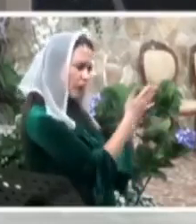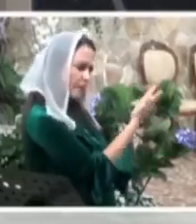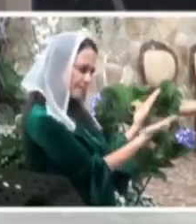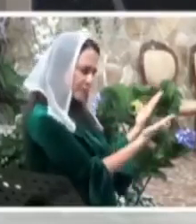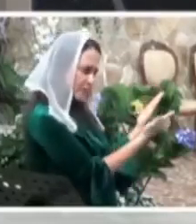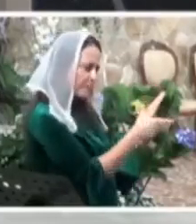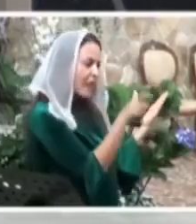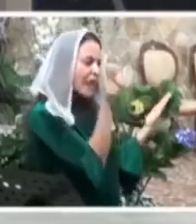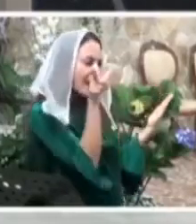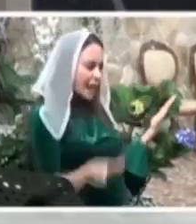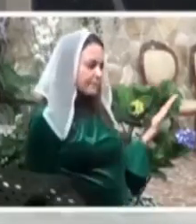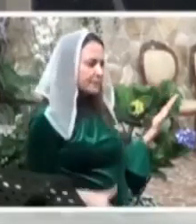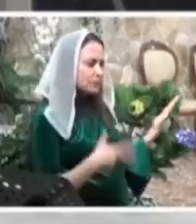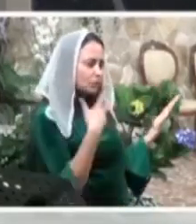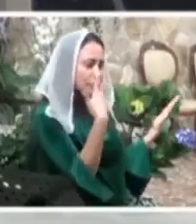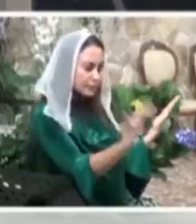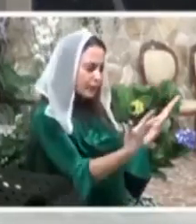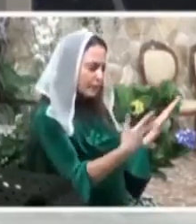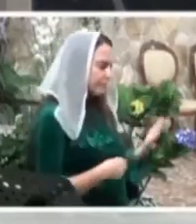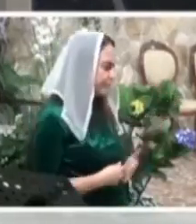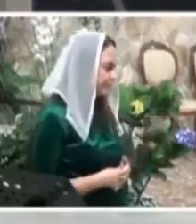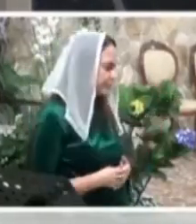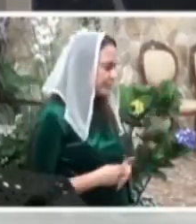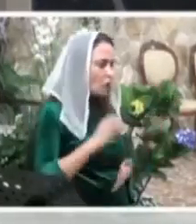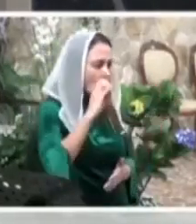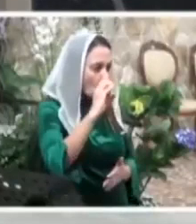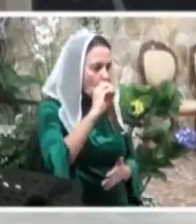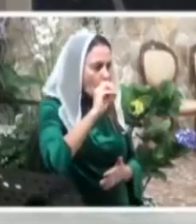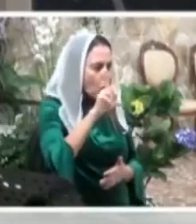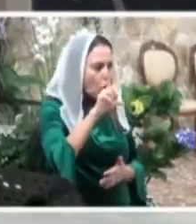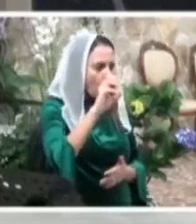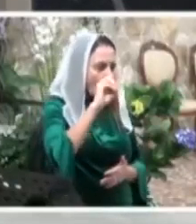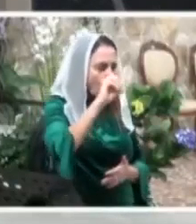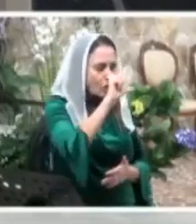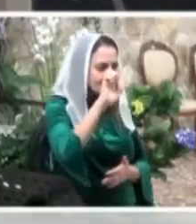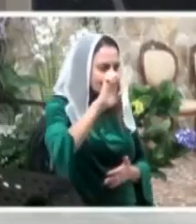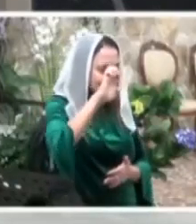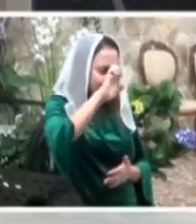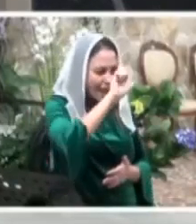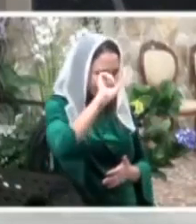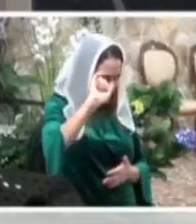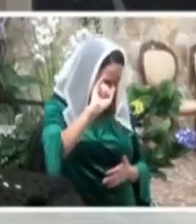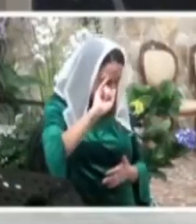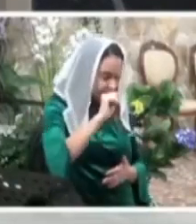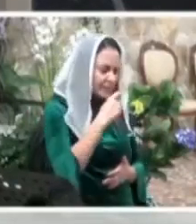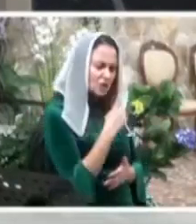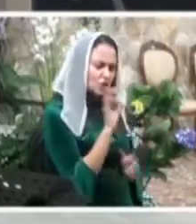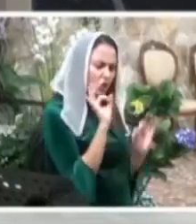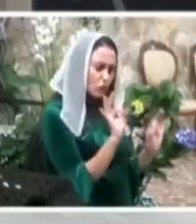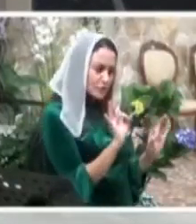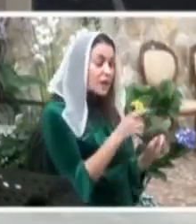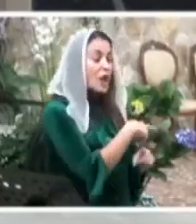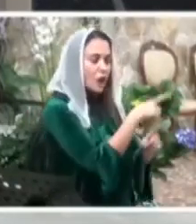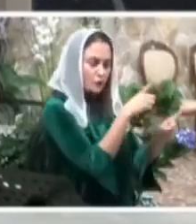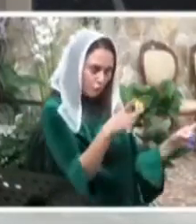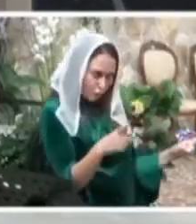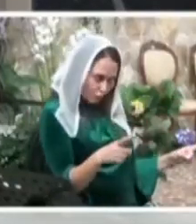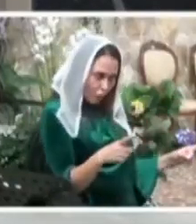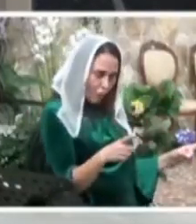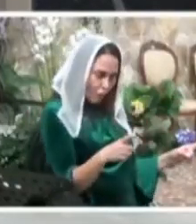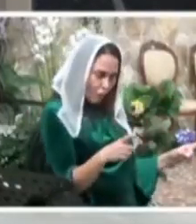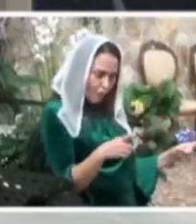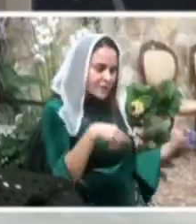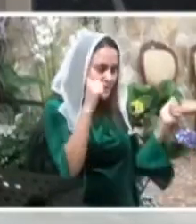nel capitolo 3 dei Colossesi, dove dice: se dunque siete stati risuscitati